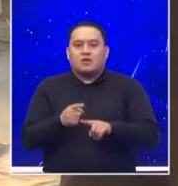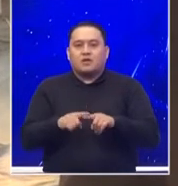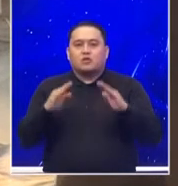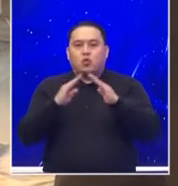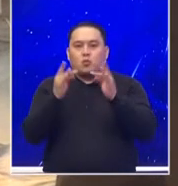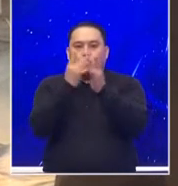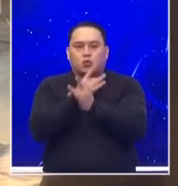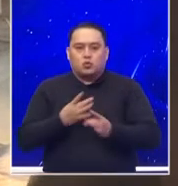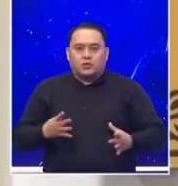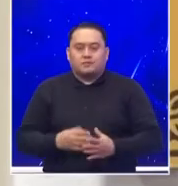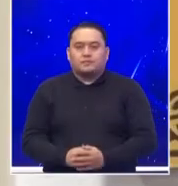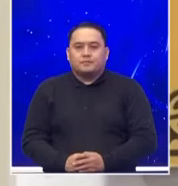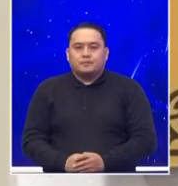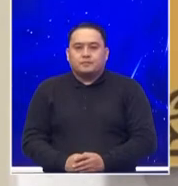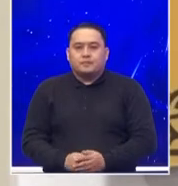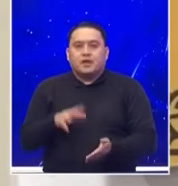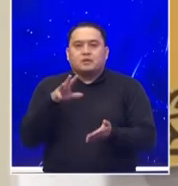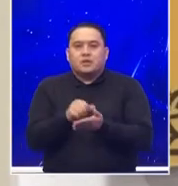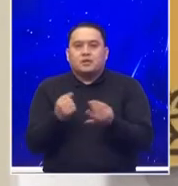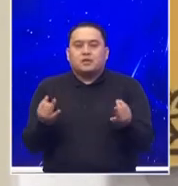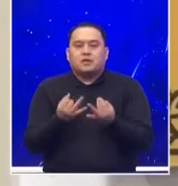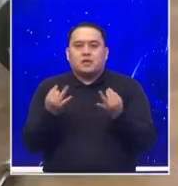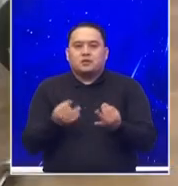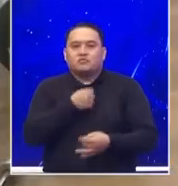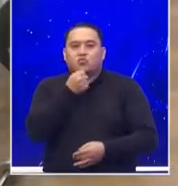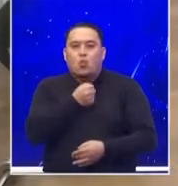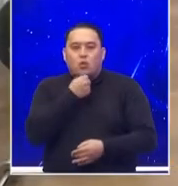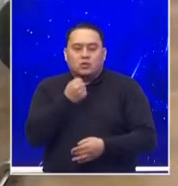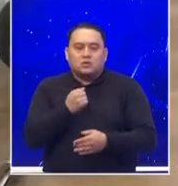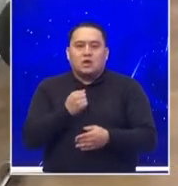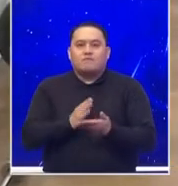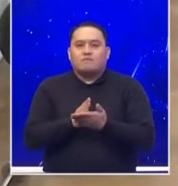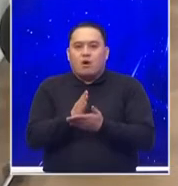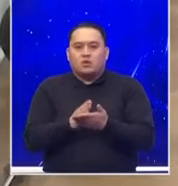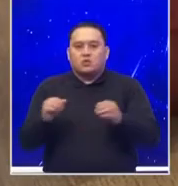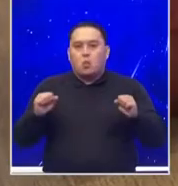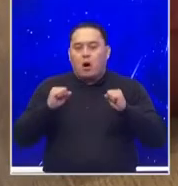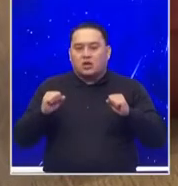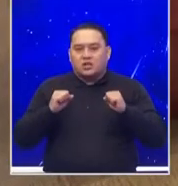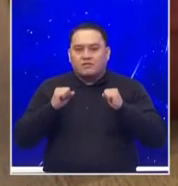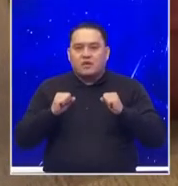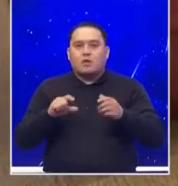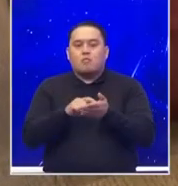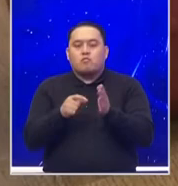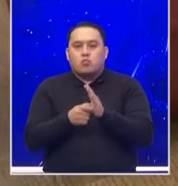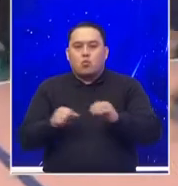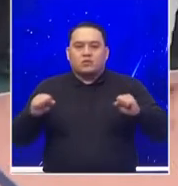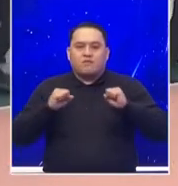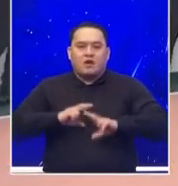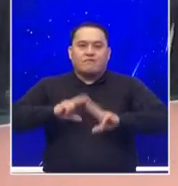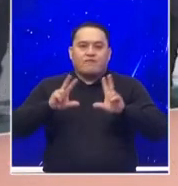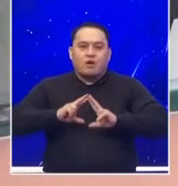культуры занятие по интересам для детей и взрослых широкий спектр спортивные секции залы для бокса его любого